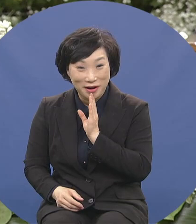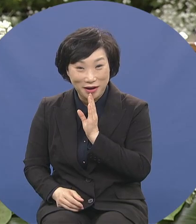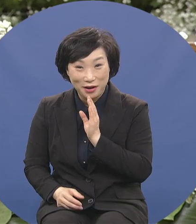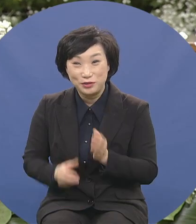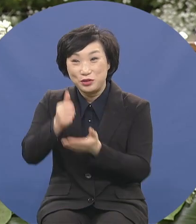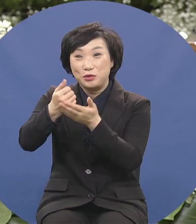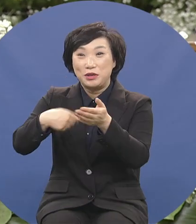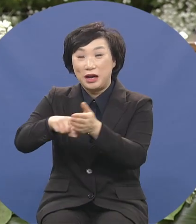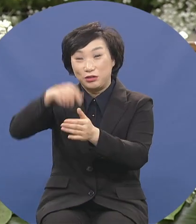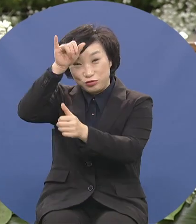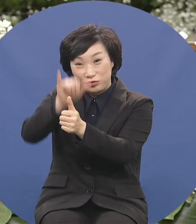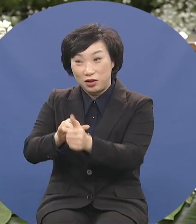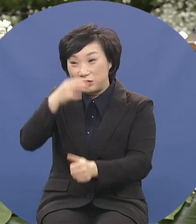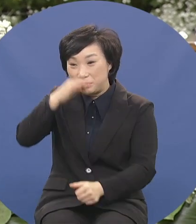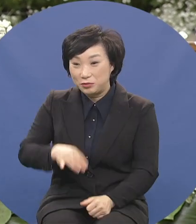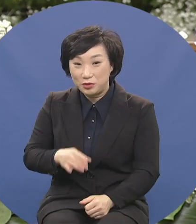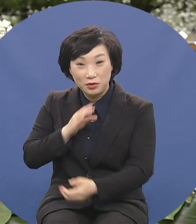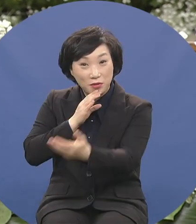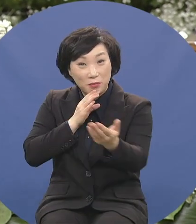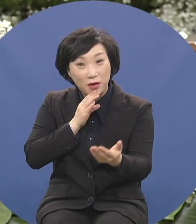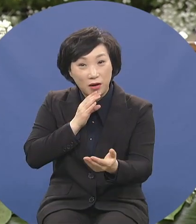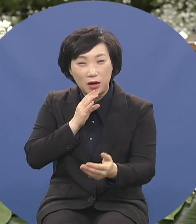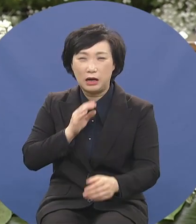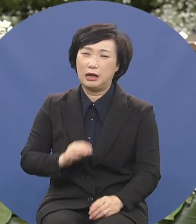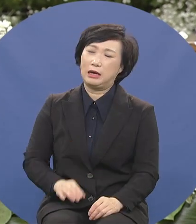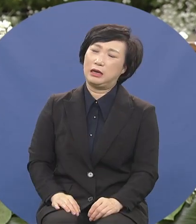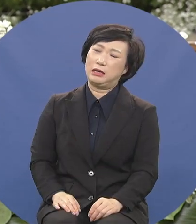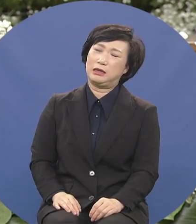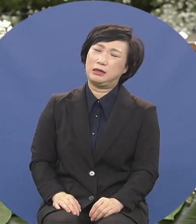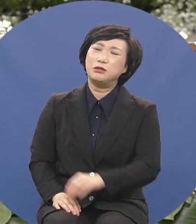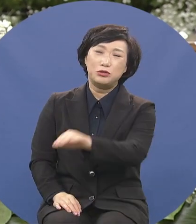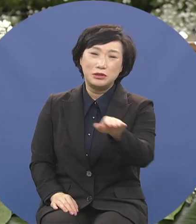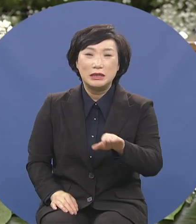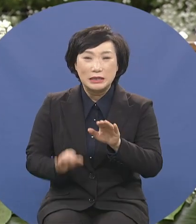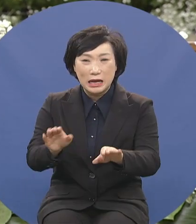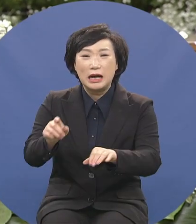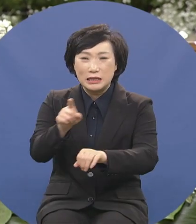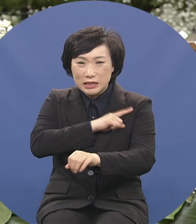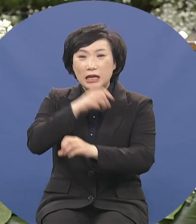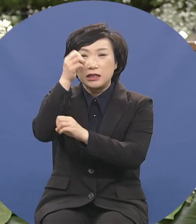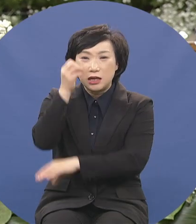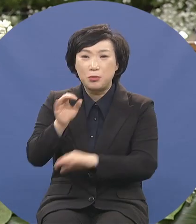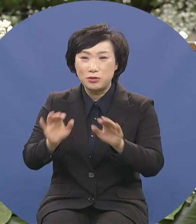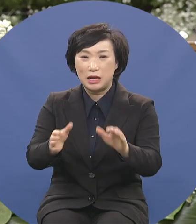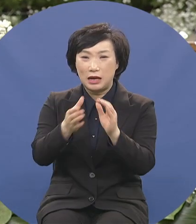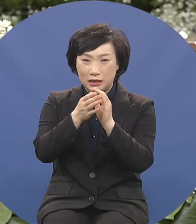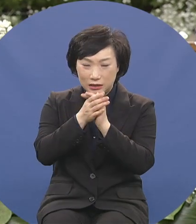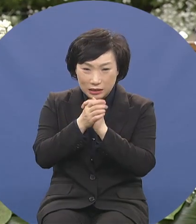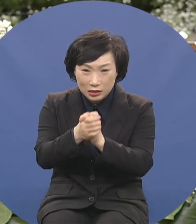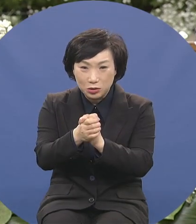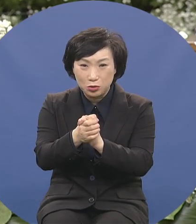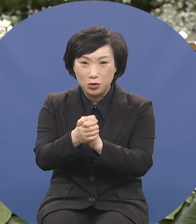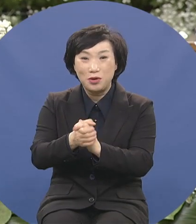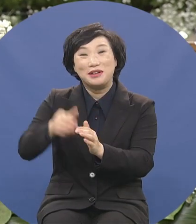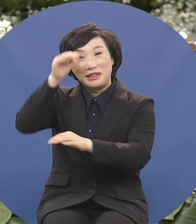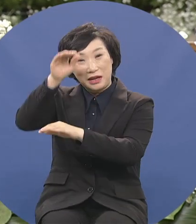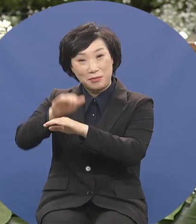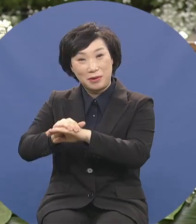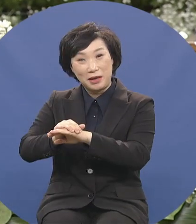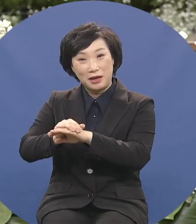주를 위한 충성은 힘들어. 우리는 가장 기본인 기도와